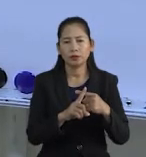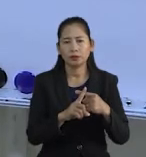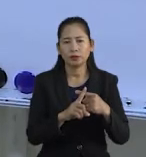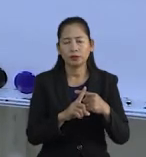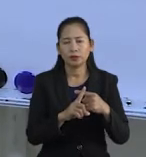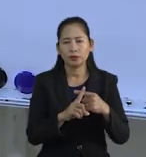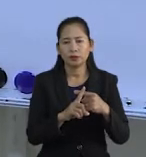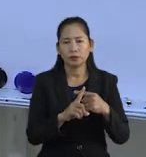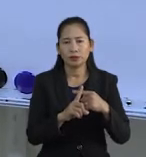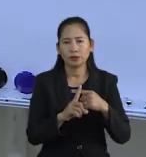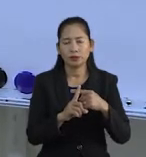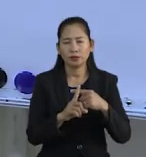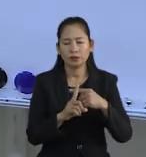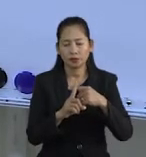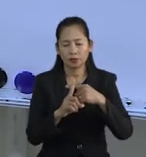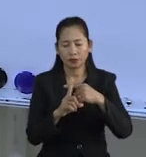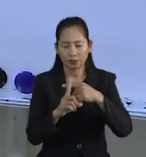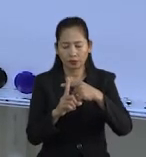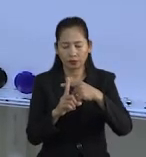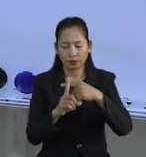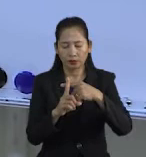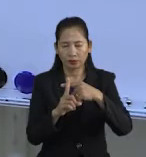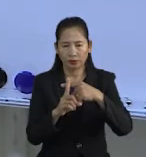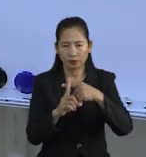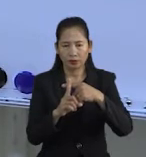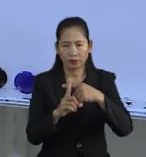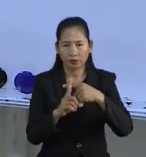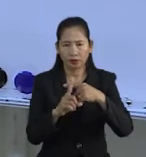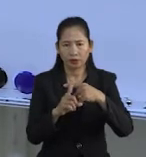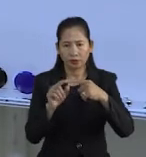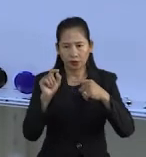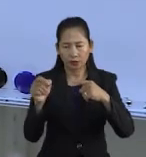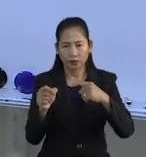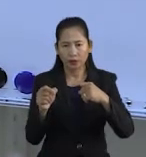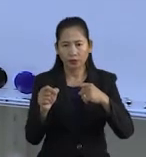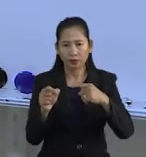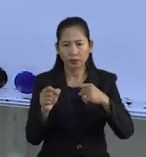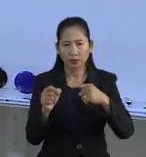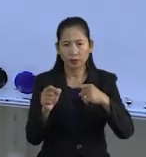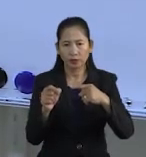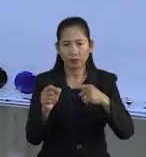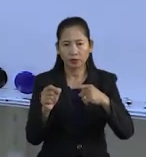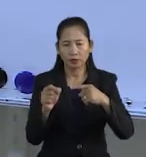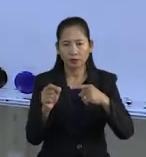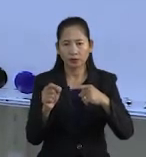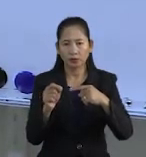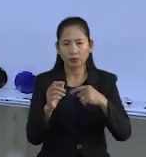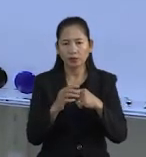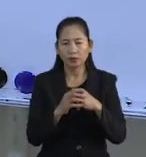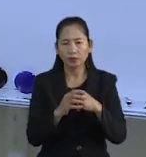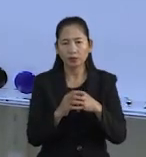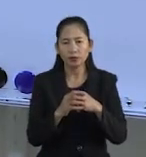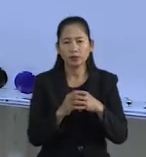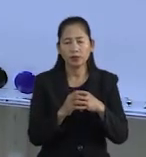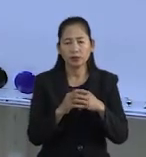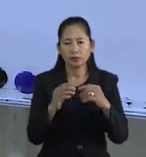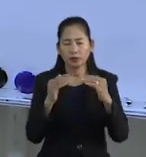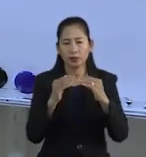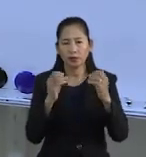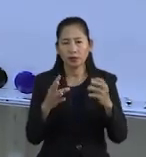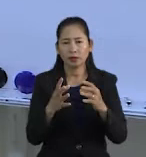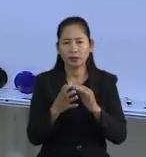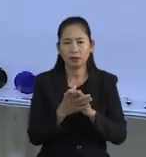mang con chùm nụ ập chùm nụ tu dụp hiếp phần này tu dụp hiện nữ cần nè chấn mà bà mang con